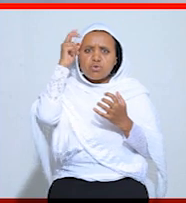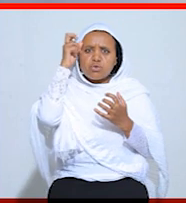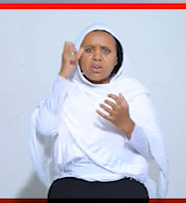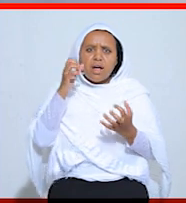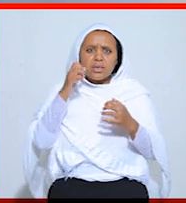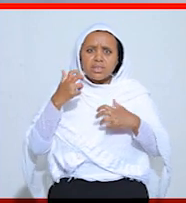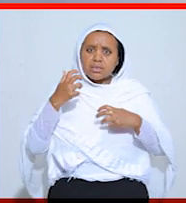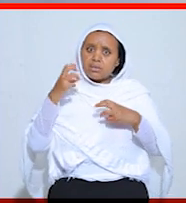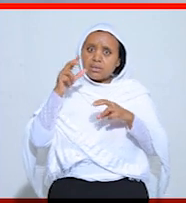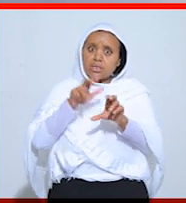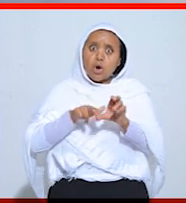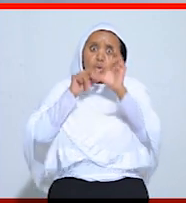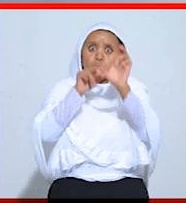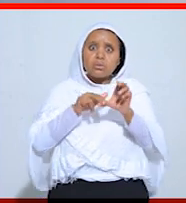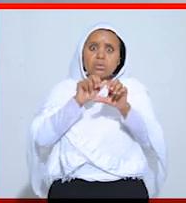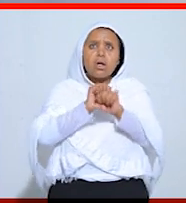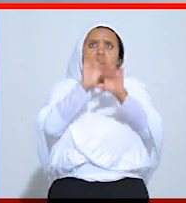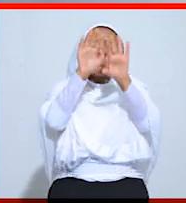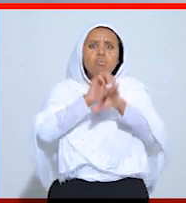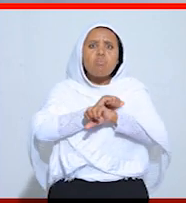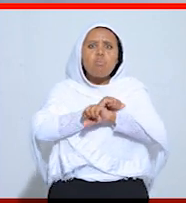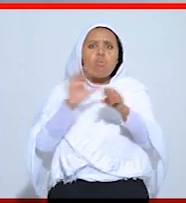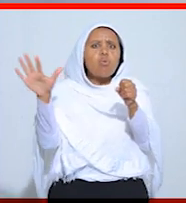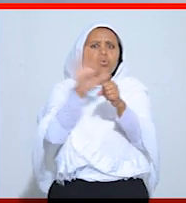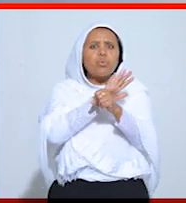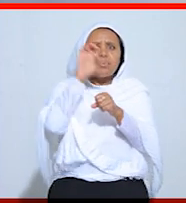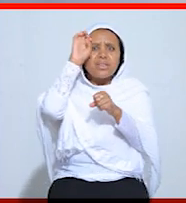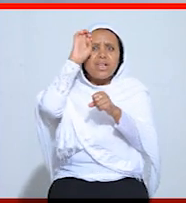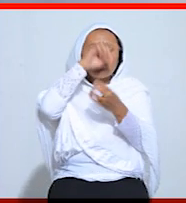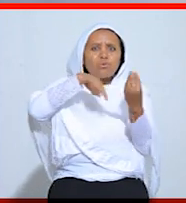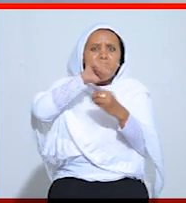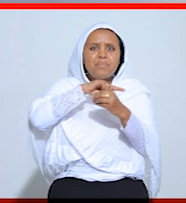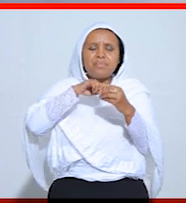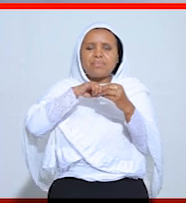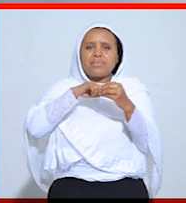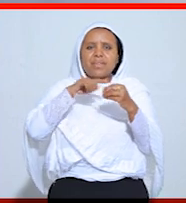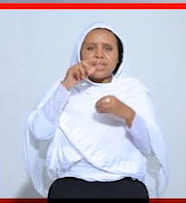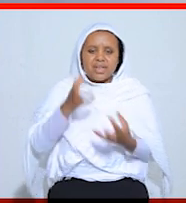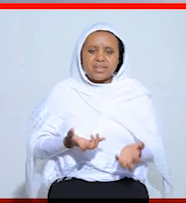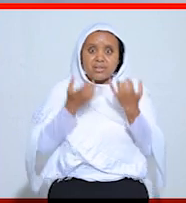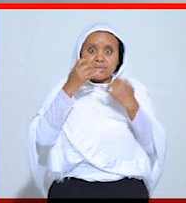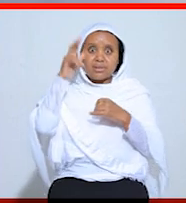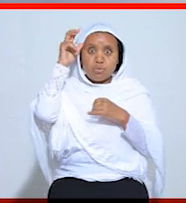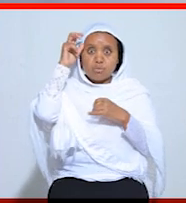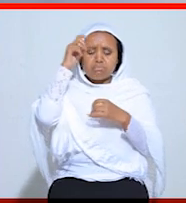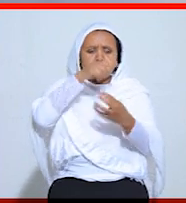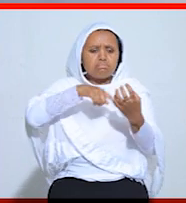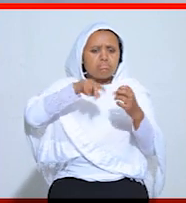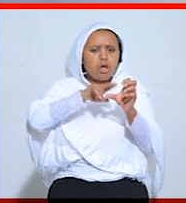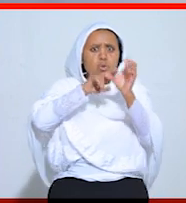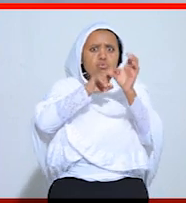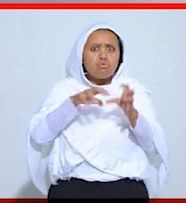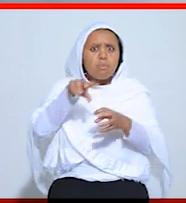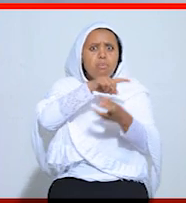ፈረሶችና ሰረገሎች ተራራውን ሞልተውት ነበር ይላል። በኤልሳ ዙሪያ የእሳት ፈረሶችና ሰረገሎች ከበውት